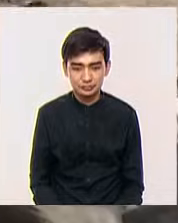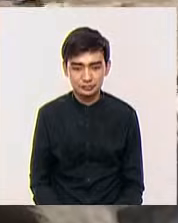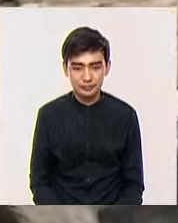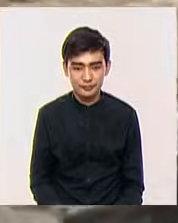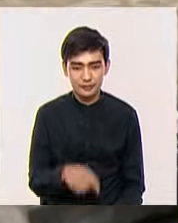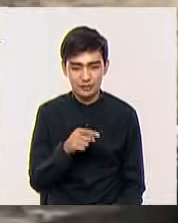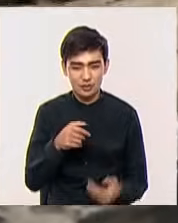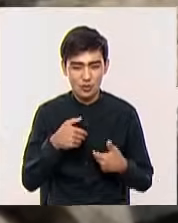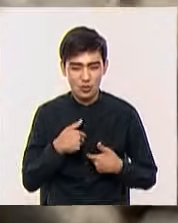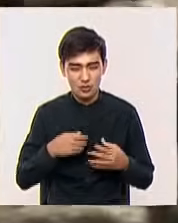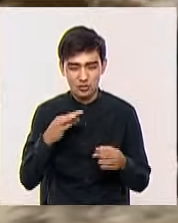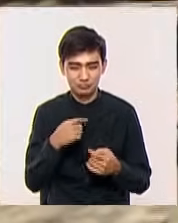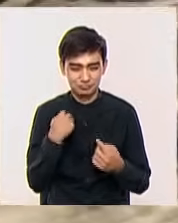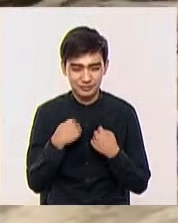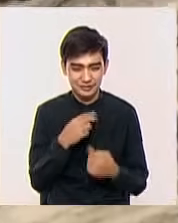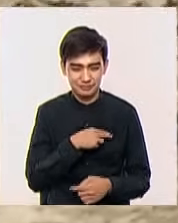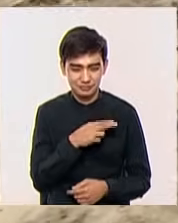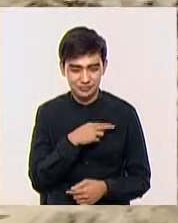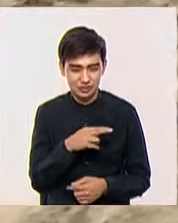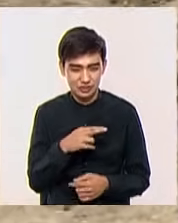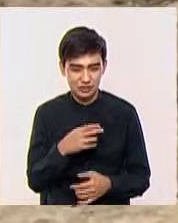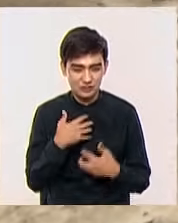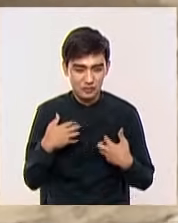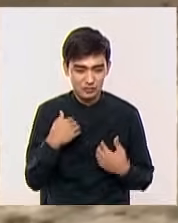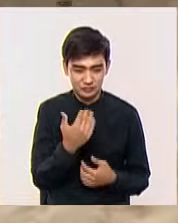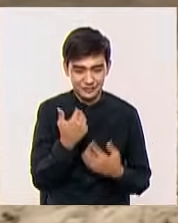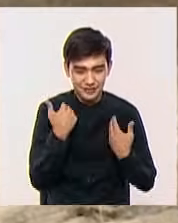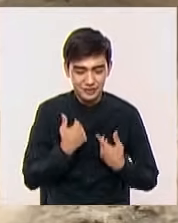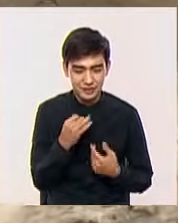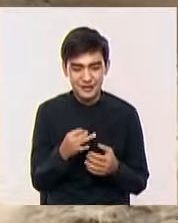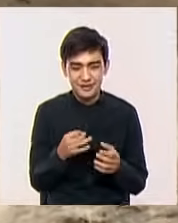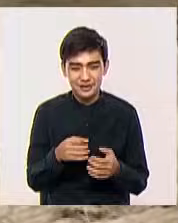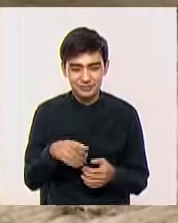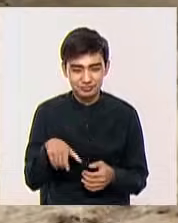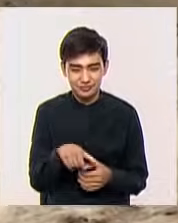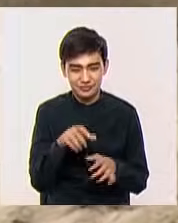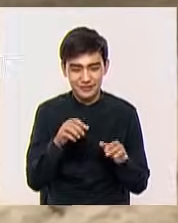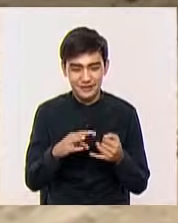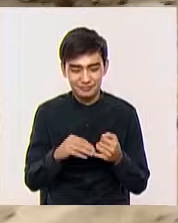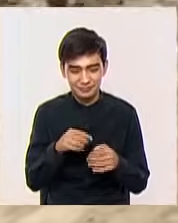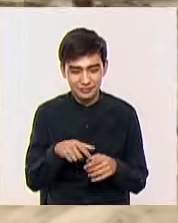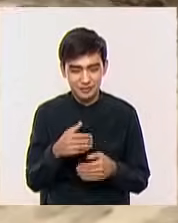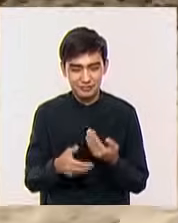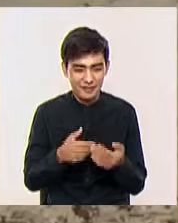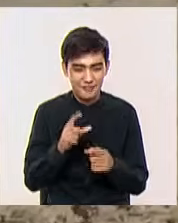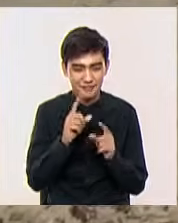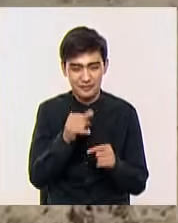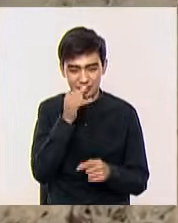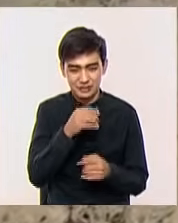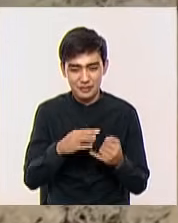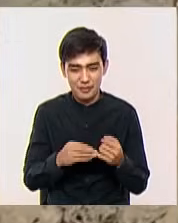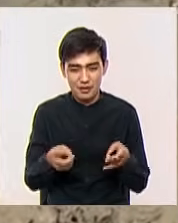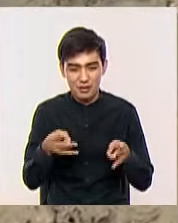Бұл қуаңшылықтан жаны қиналып арам қатқан малдардың өлексесі, ал құдықтың басына жете алмай жолда қырылып жатқандары